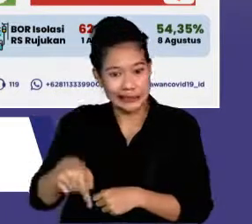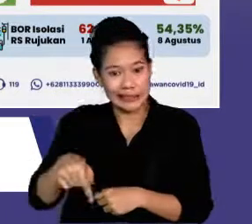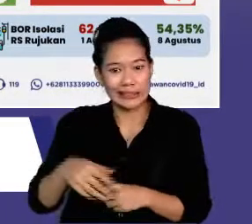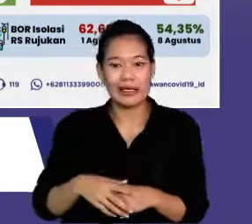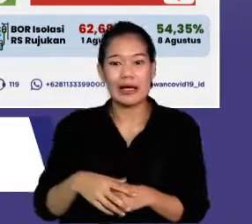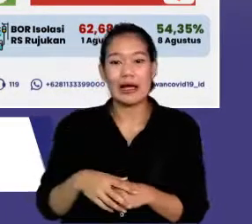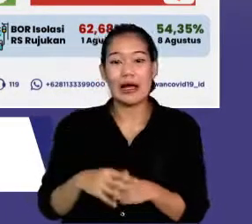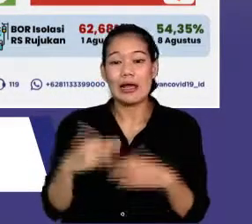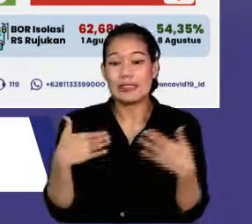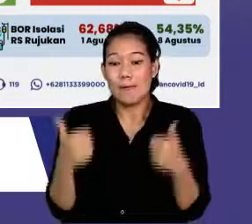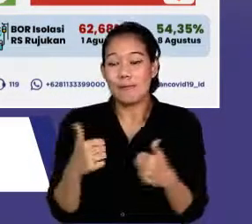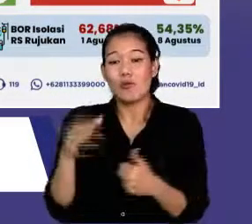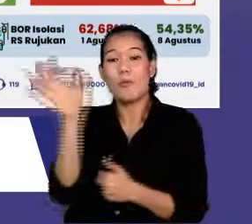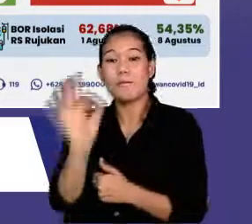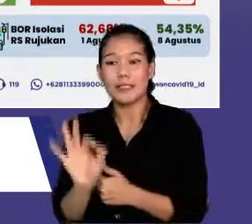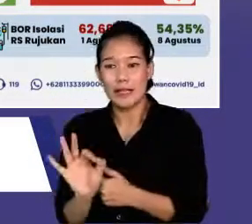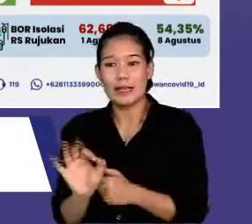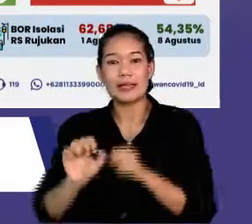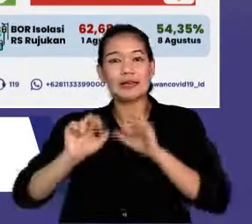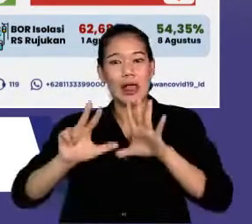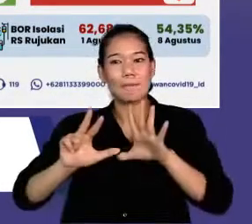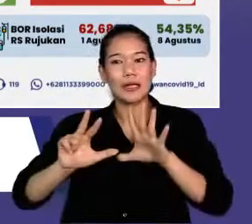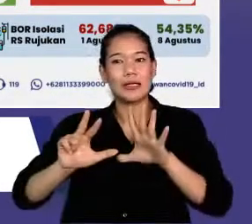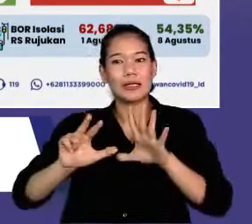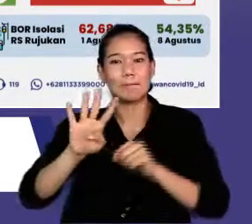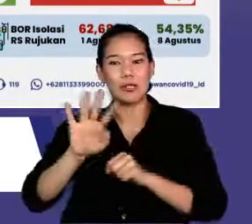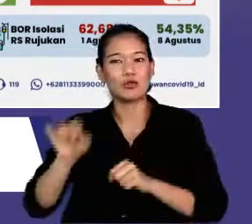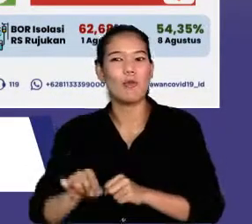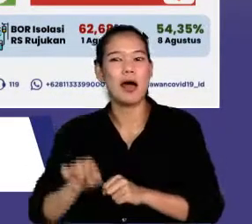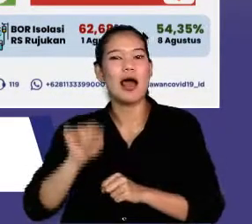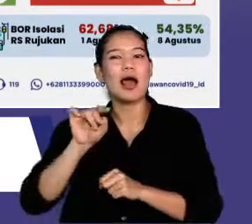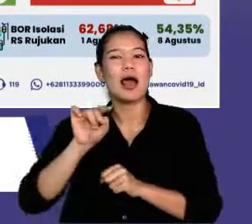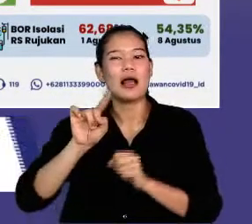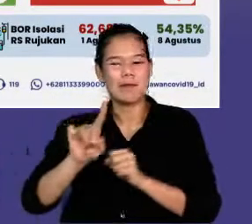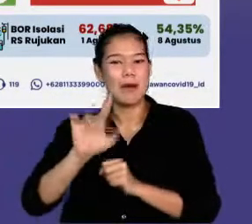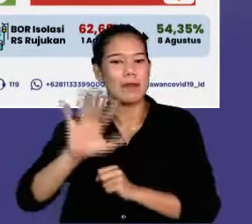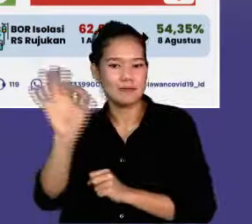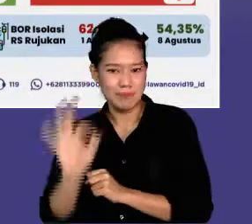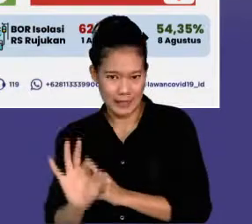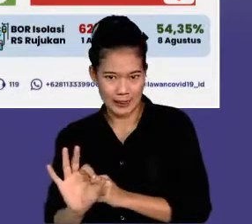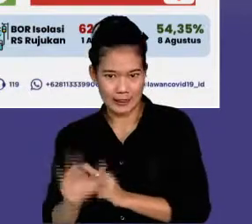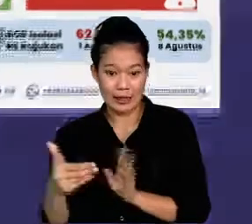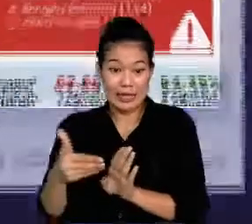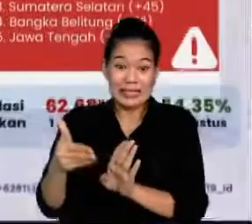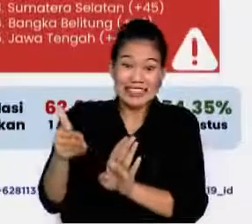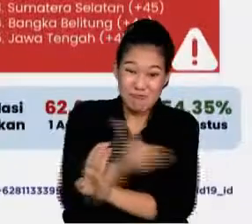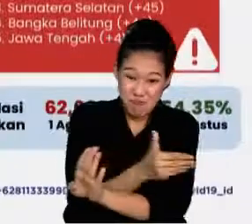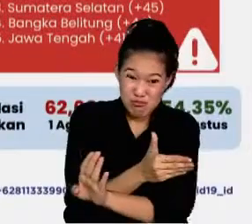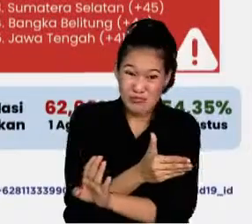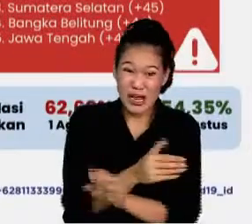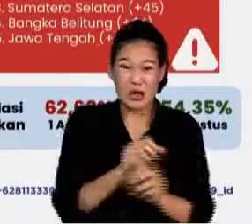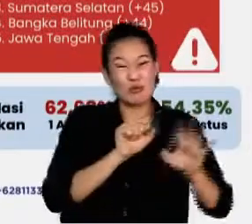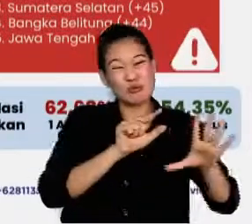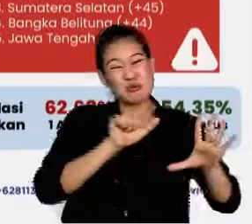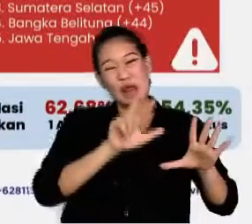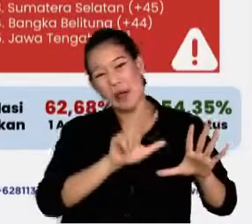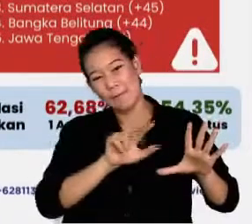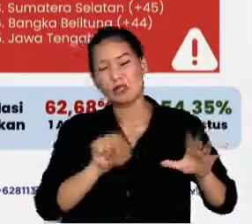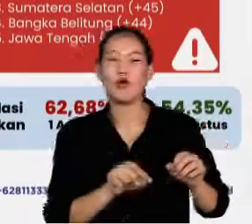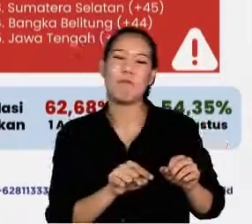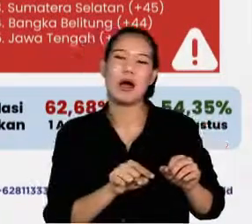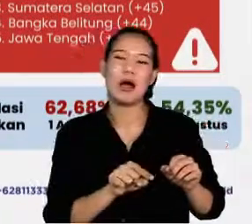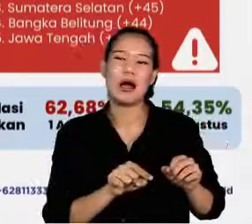persen kesembuhan meningkat menjadi 84 koma 14 persen dari yang sebelumnya hanya